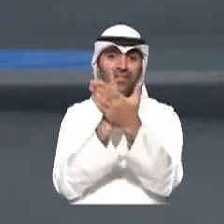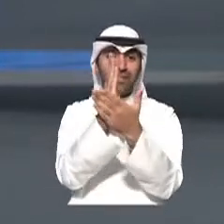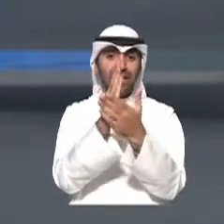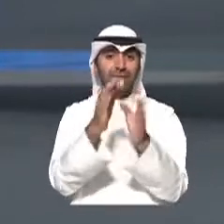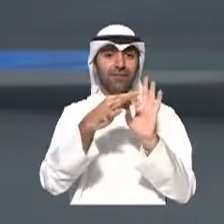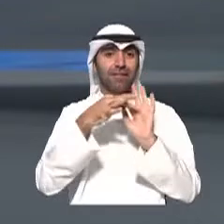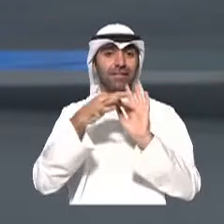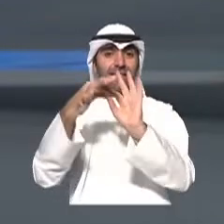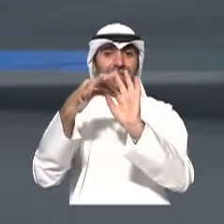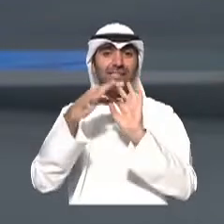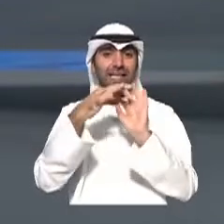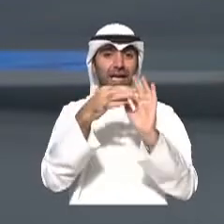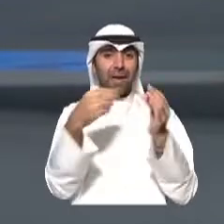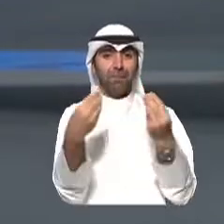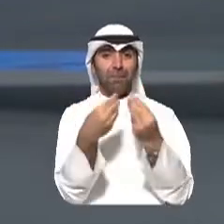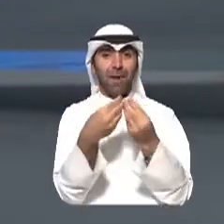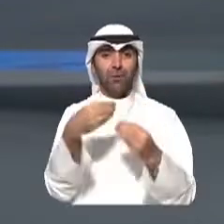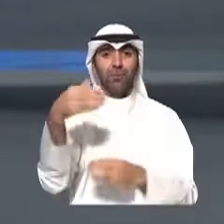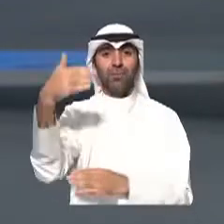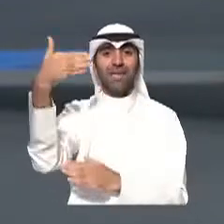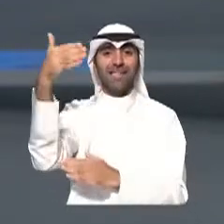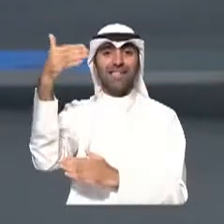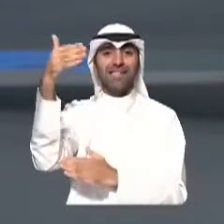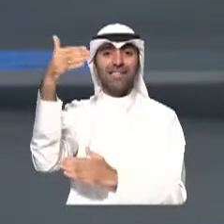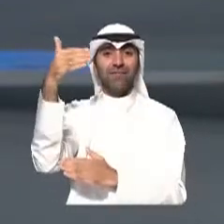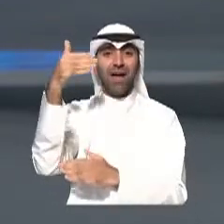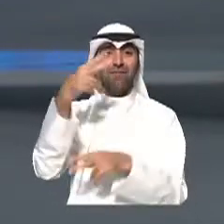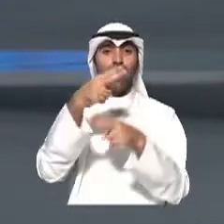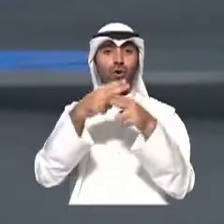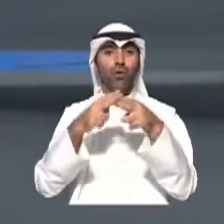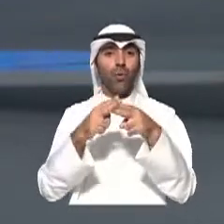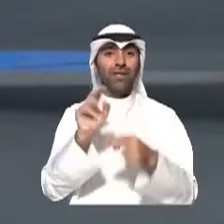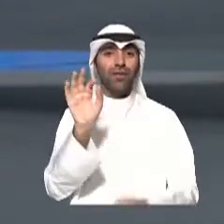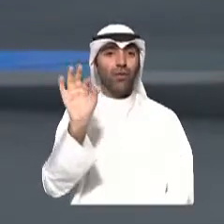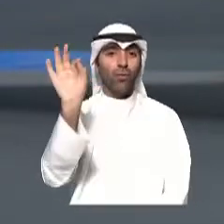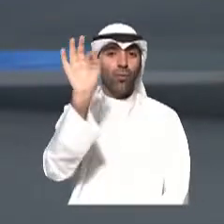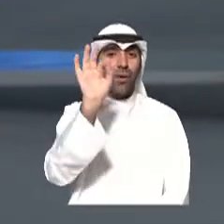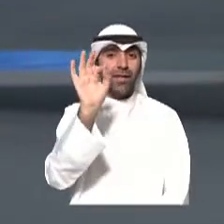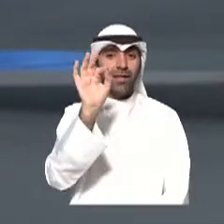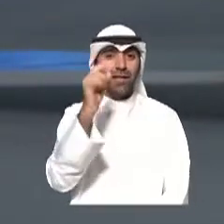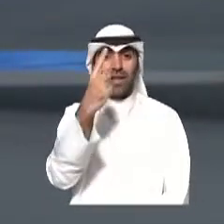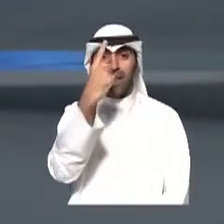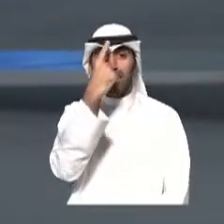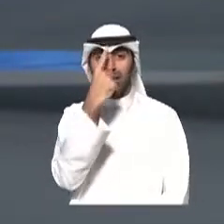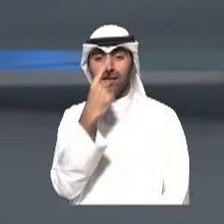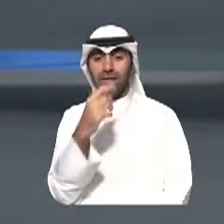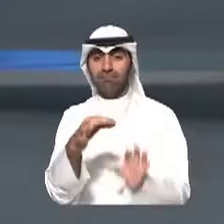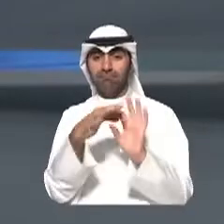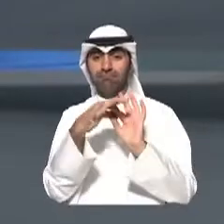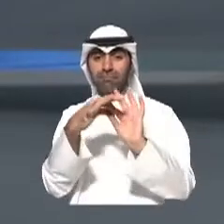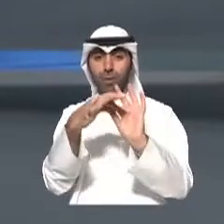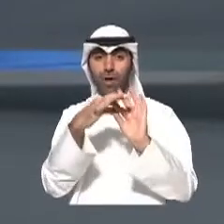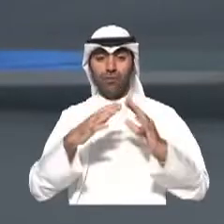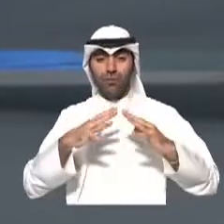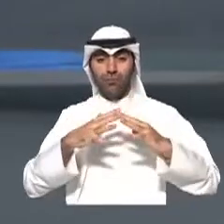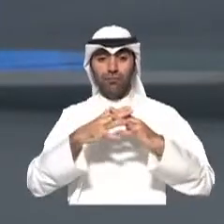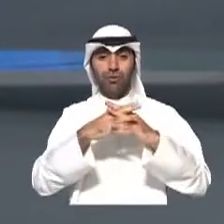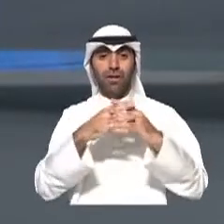مع وزارة الدفاع وجمعية الهلال الأحمر الكويتي والجهات الحكومية والصليب الأحمر الهندي.